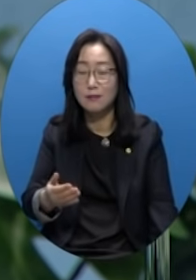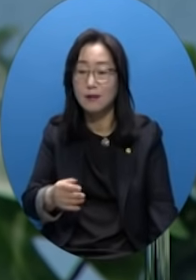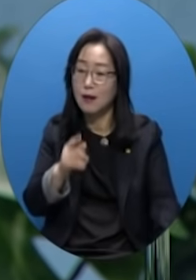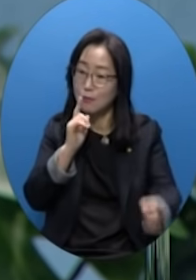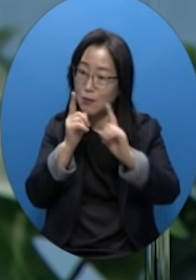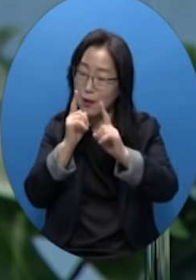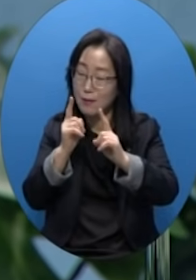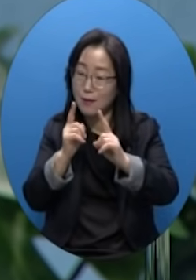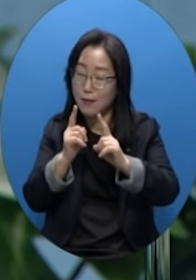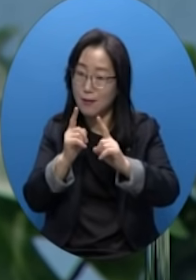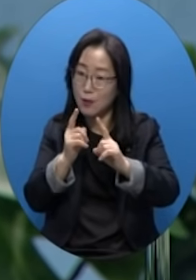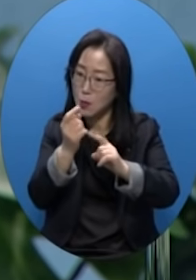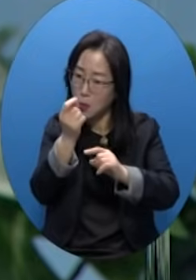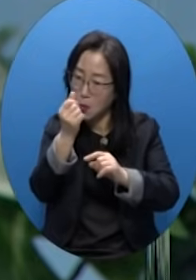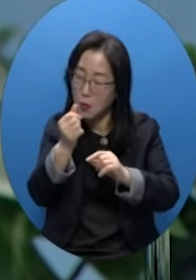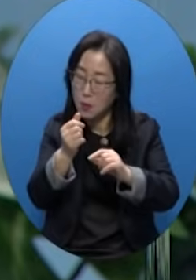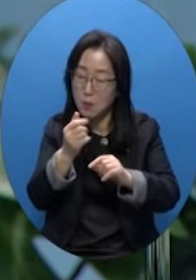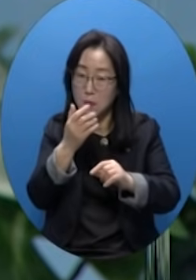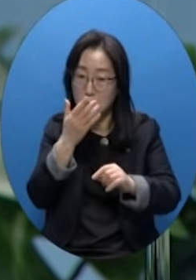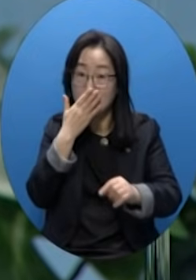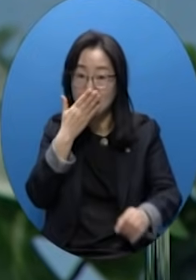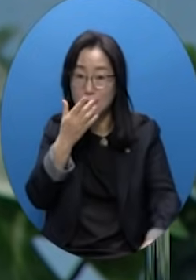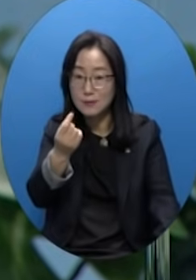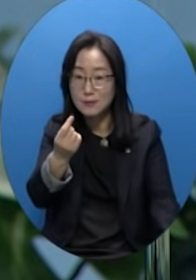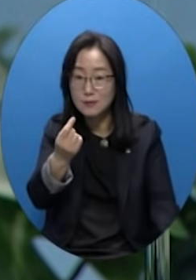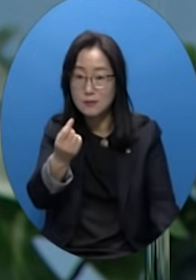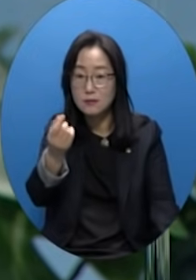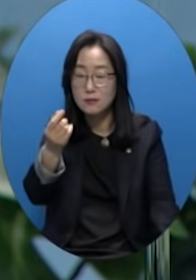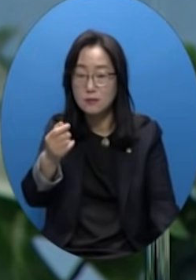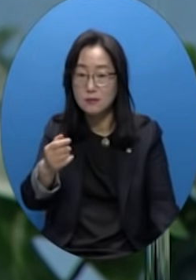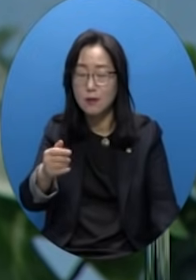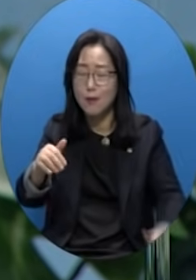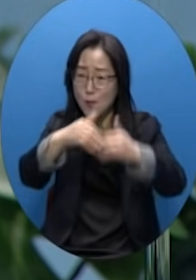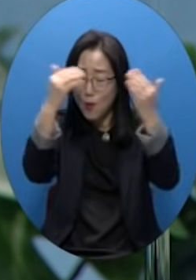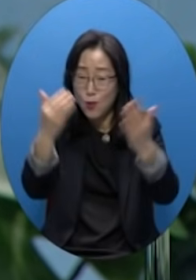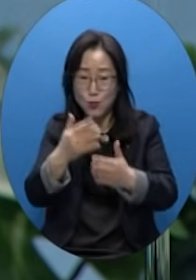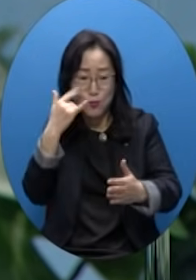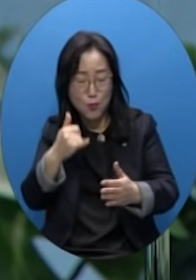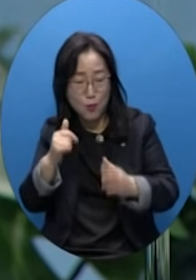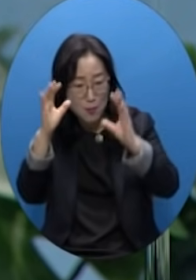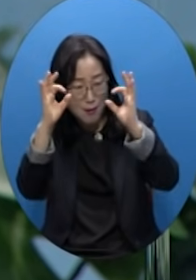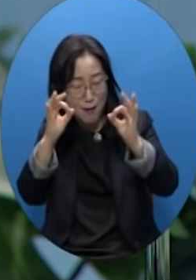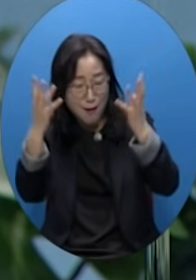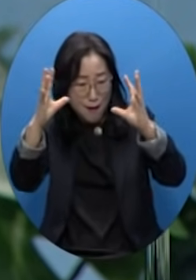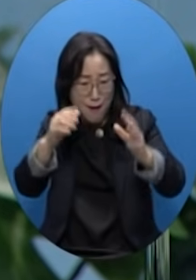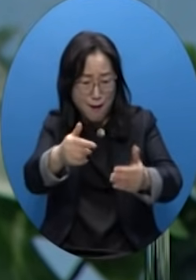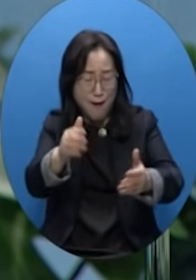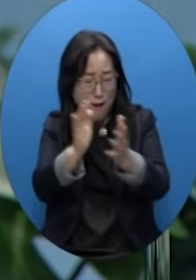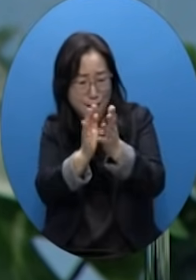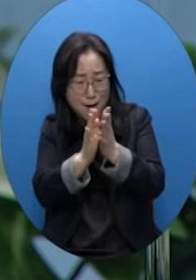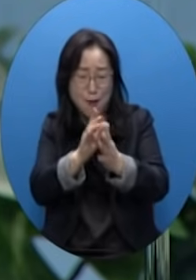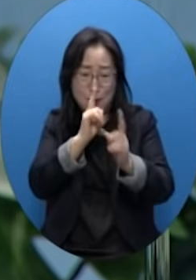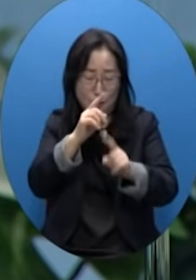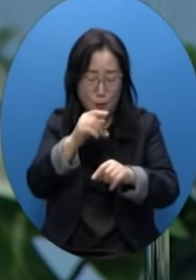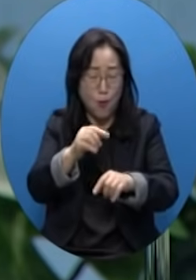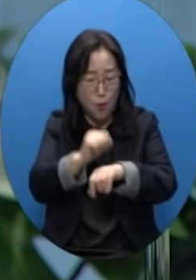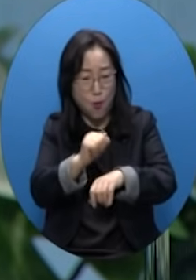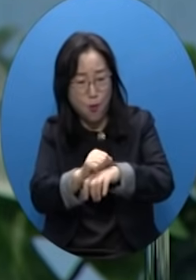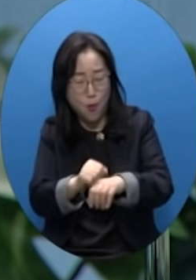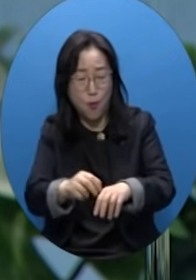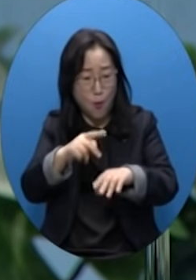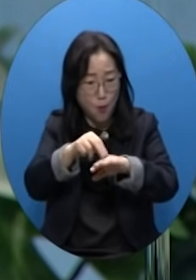말을 하려고 하고 온 부모가 거냐 아이를 보면서 다 기뻐 파수 그런